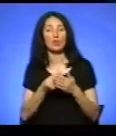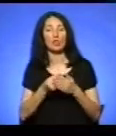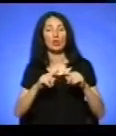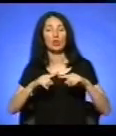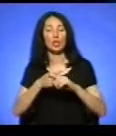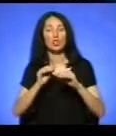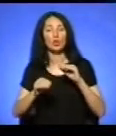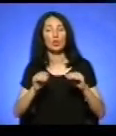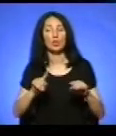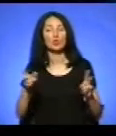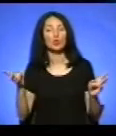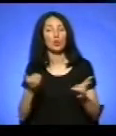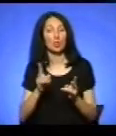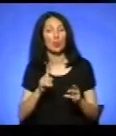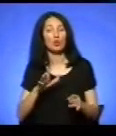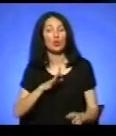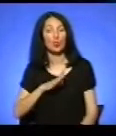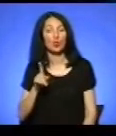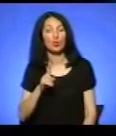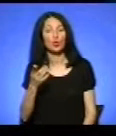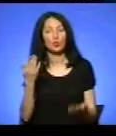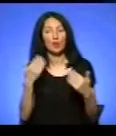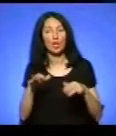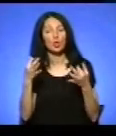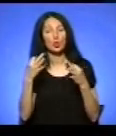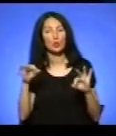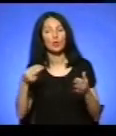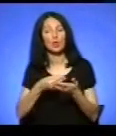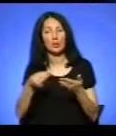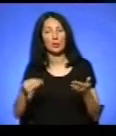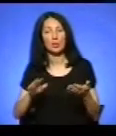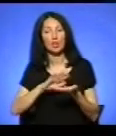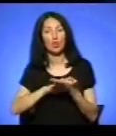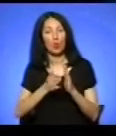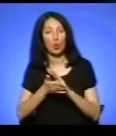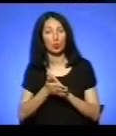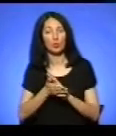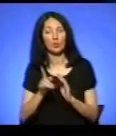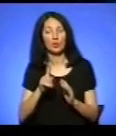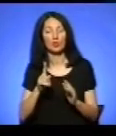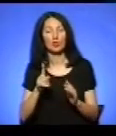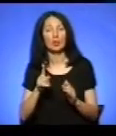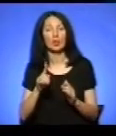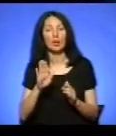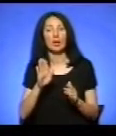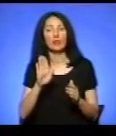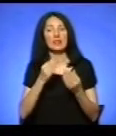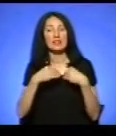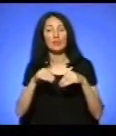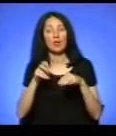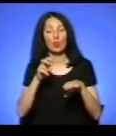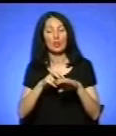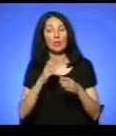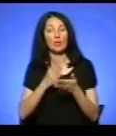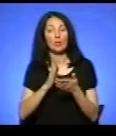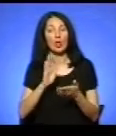Що повинно бути, аби вже дозволили підписати, щоб угода була, власне, підписана? Що в такого, в сімейного лікаря, що він має мати в